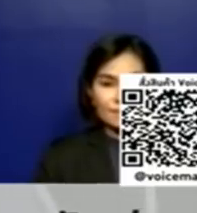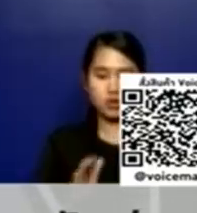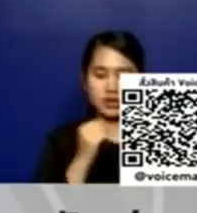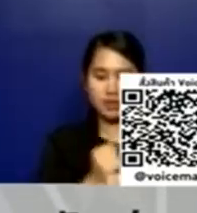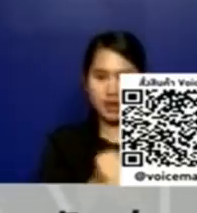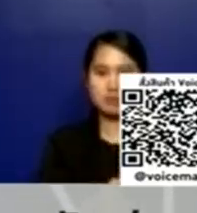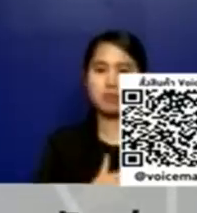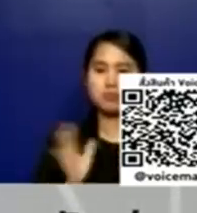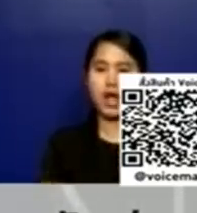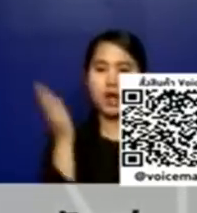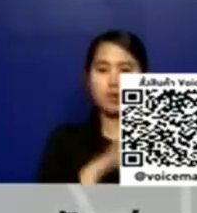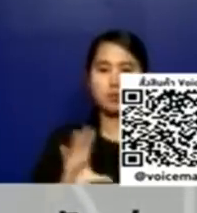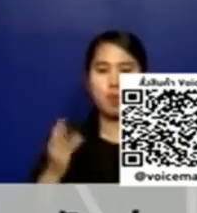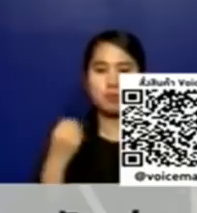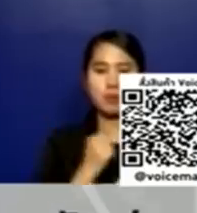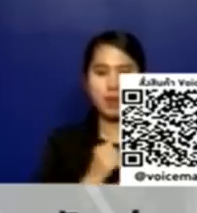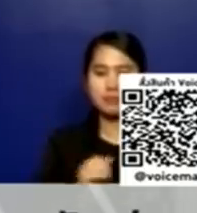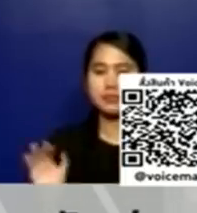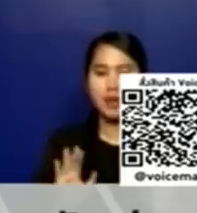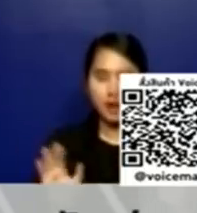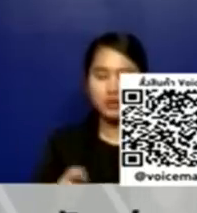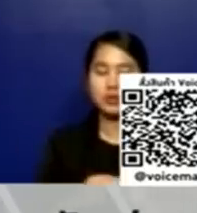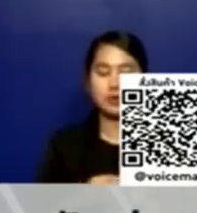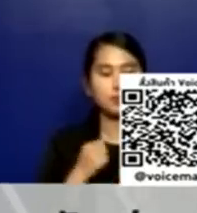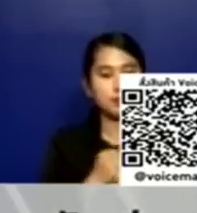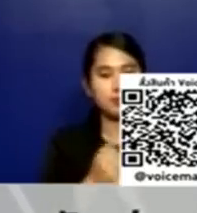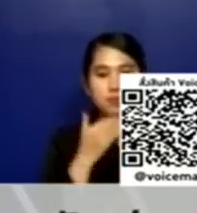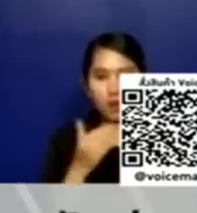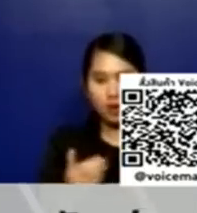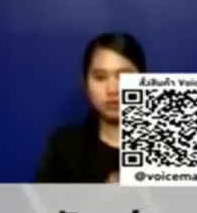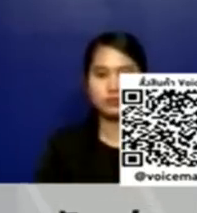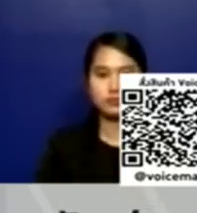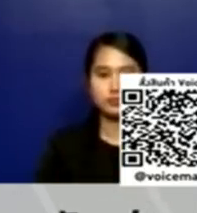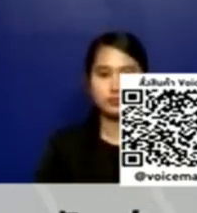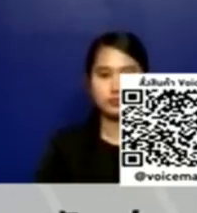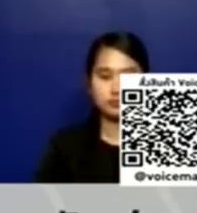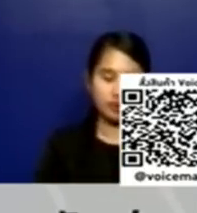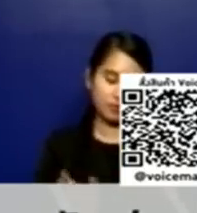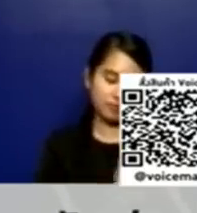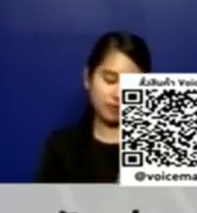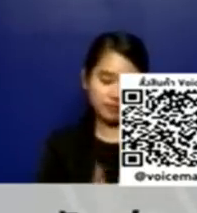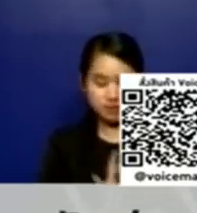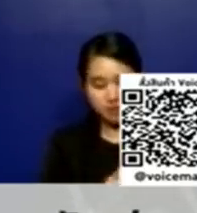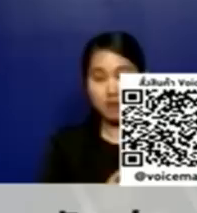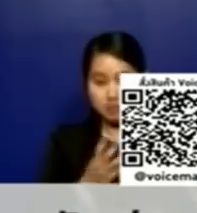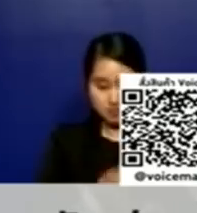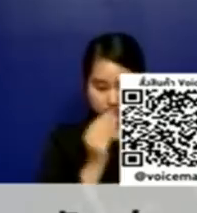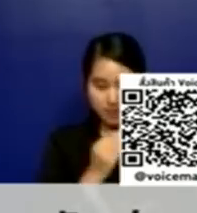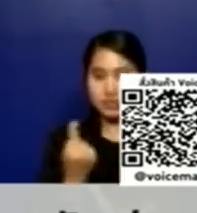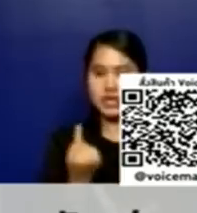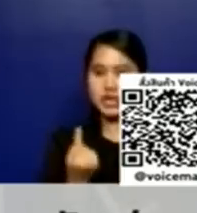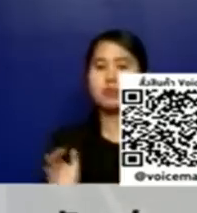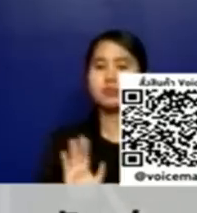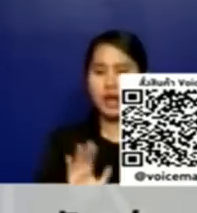ณเปิดสำนักข่าวอิสระคุณก็รู้แล้วเขาจะเล่นเรื่องอะไร พิชวัฒน์ฮะคุณไม่ต้องเก่งการบ้านก็ได้ถ้าคุณนั่งอยู่บนหัวโต๊ะพยายามเสนอภาพว่าท่าน